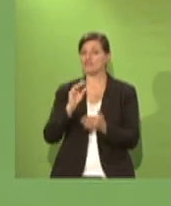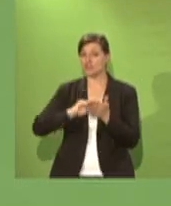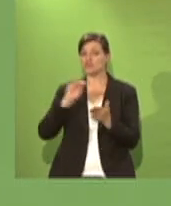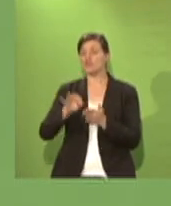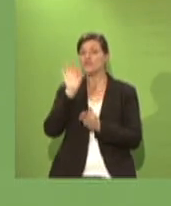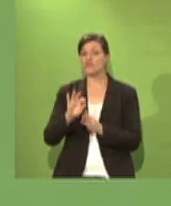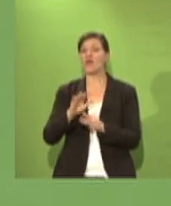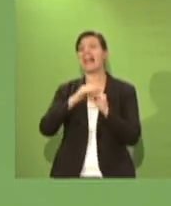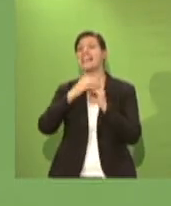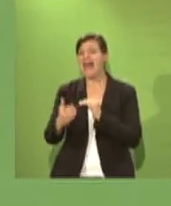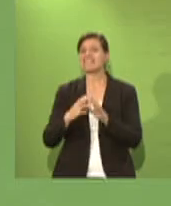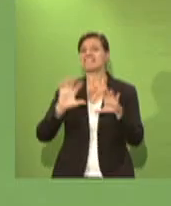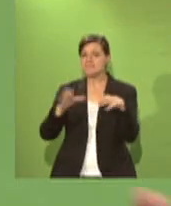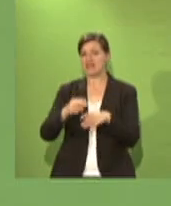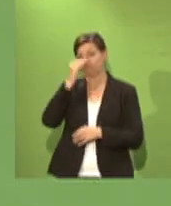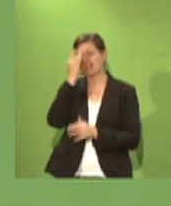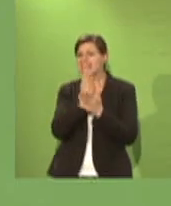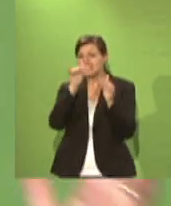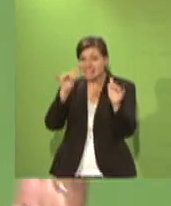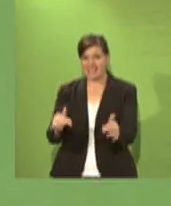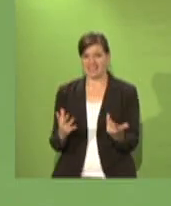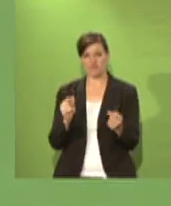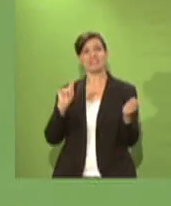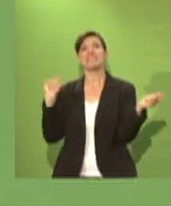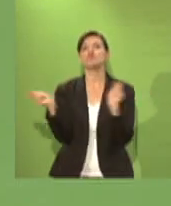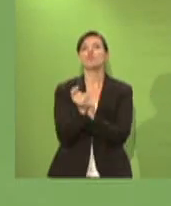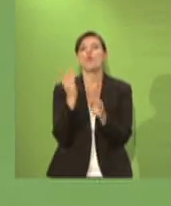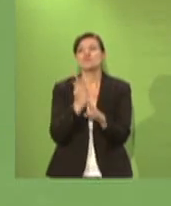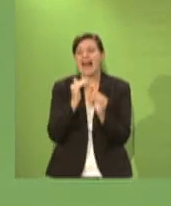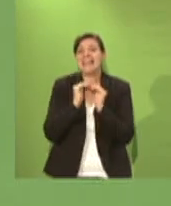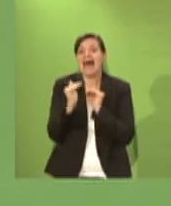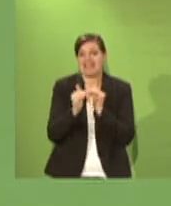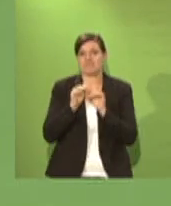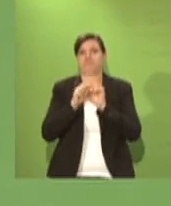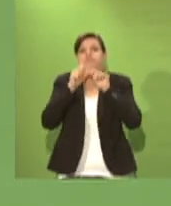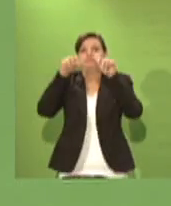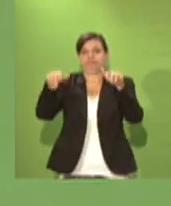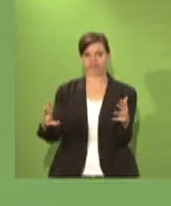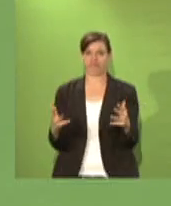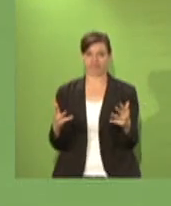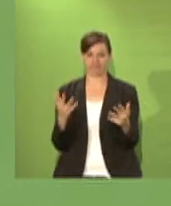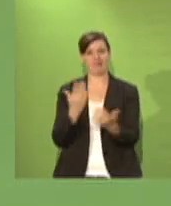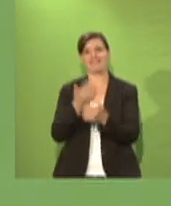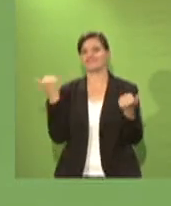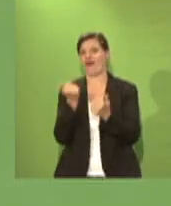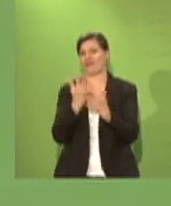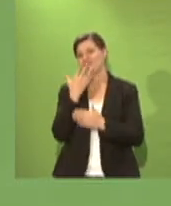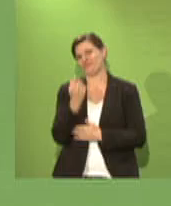gemeinsamen Lernens haben werden. Die Revolution ist hier also wirklich vom Lande ausgegangen. Das ist eine wunderbare